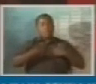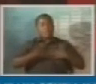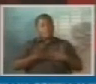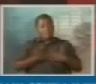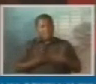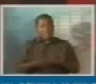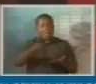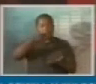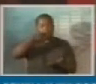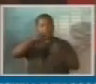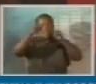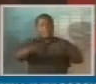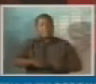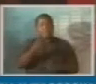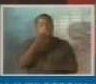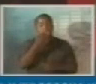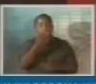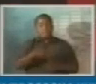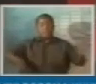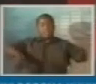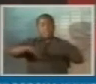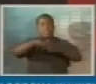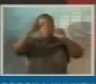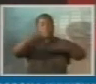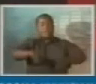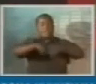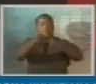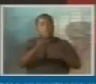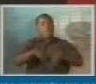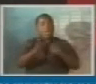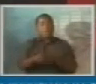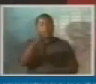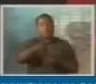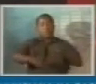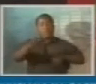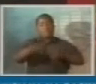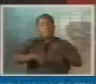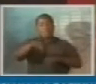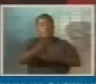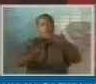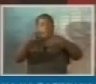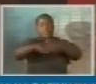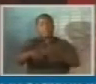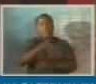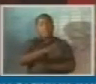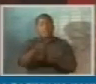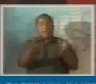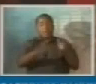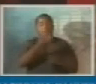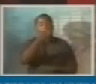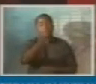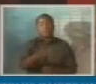tu, na ukitaka kucheza mpira ukubali na kuumizwa. Hakuna leo mtu angeweza kuwa mwanasiasa au akaingia huko kama muoga kiasi